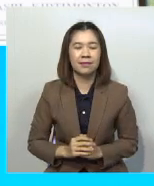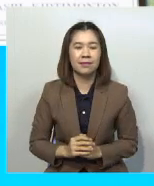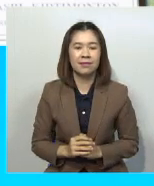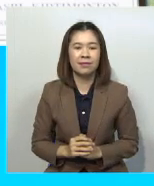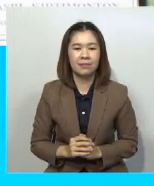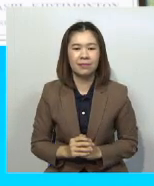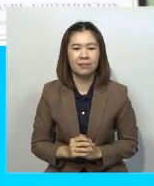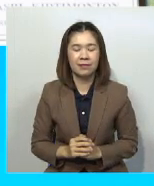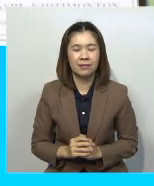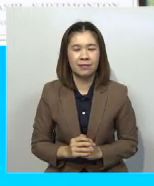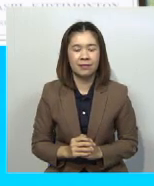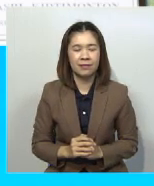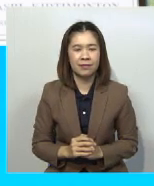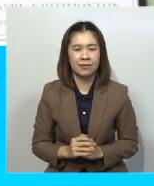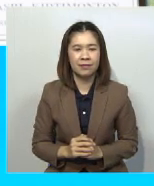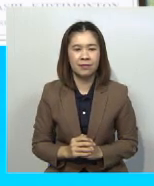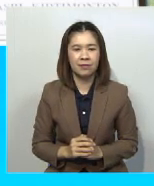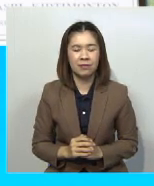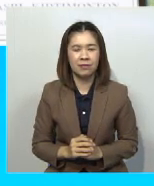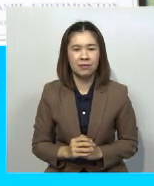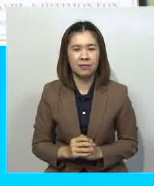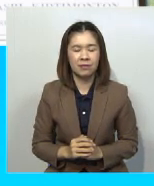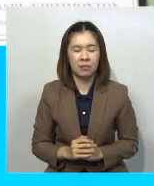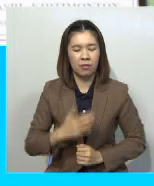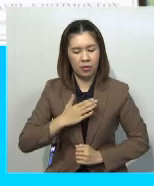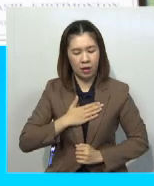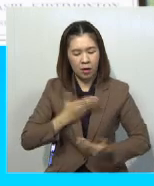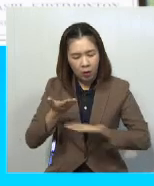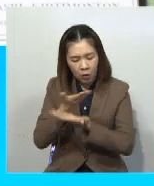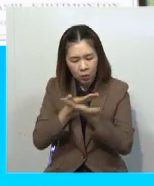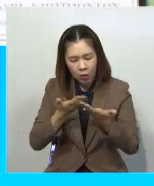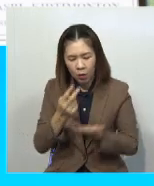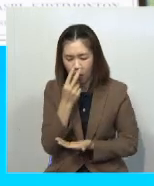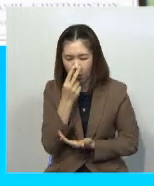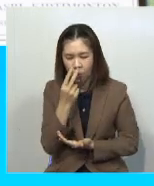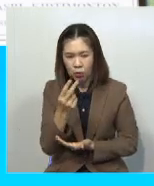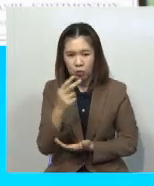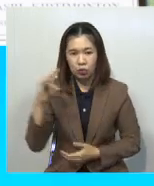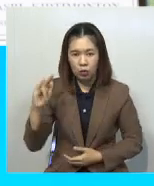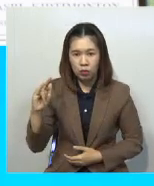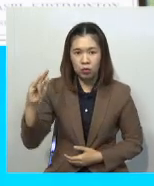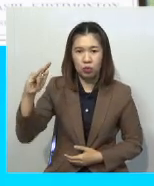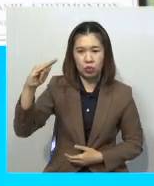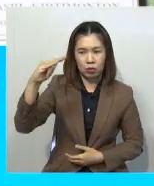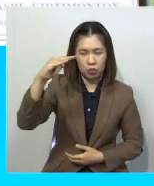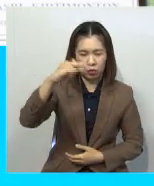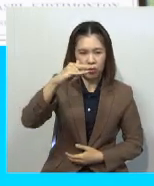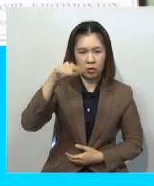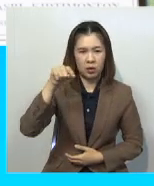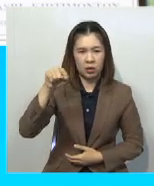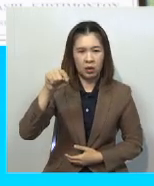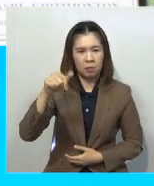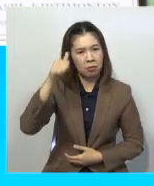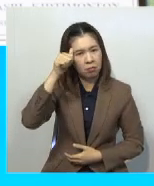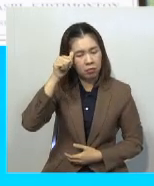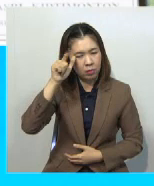ใช่ครับ ค่ะอย่างกรณีนี้นี่เราจะต้องพิจารณาจุดที่เราขึ้นไปก่อกวนเนี่ยเป็นร